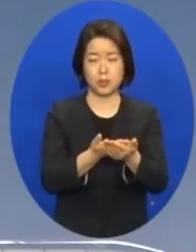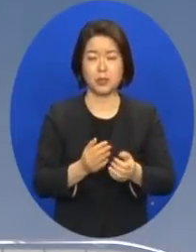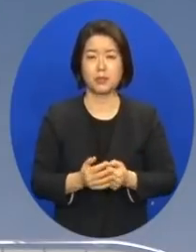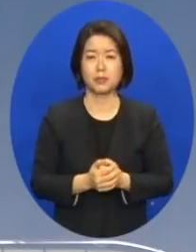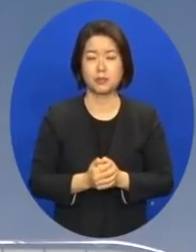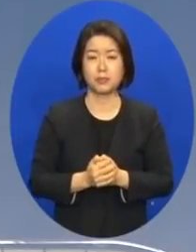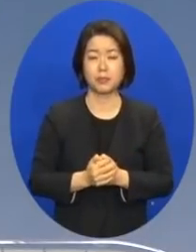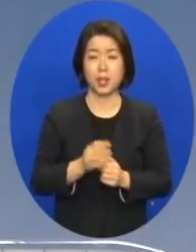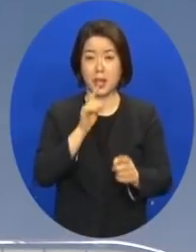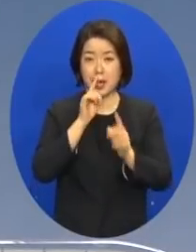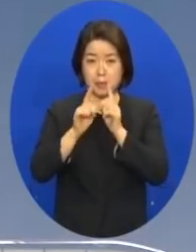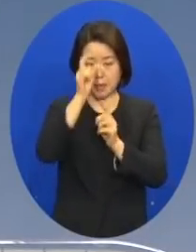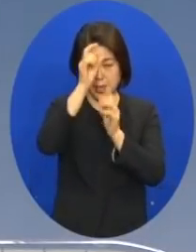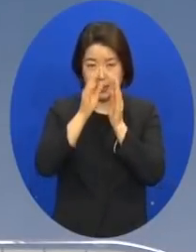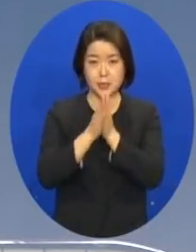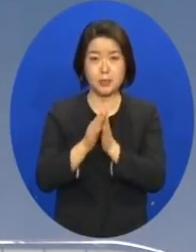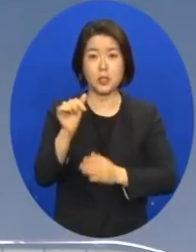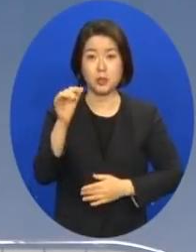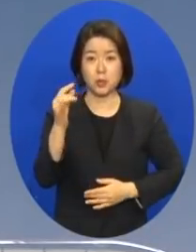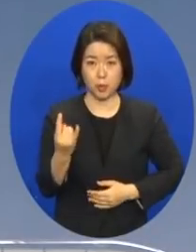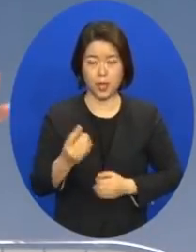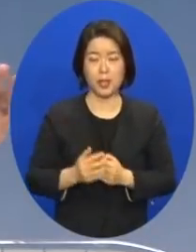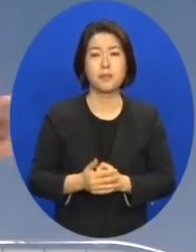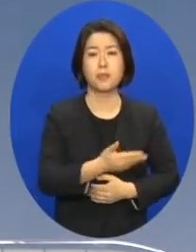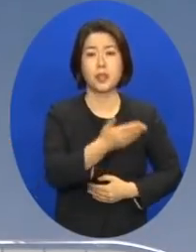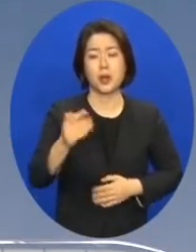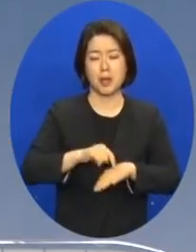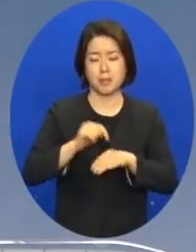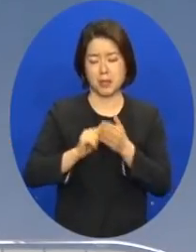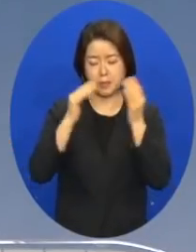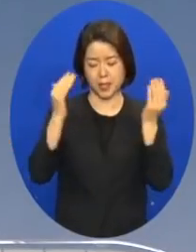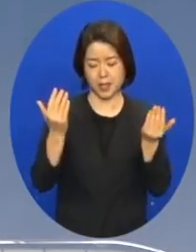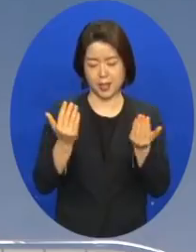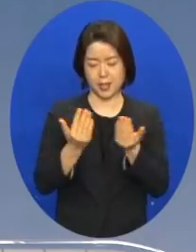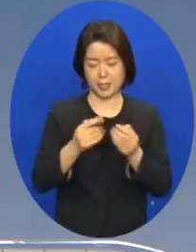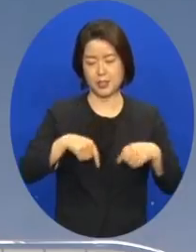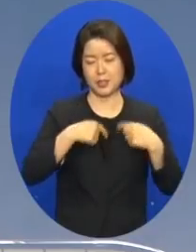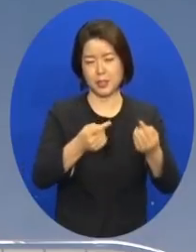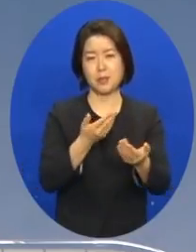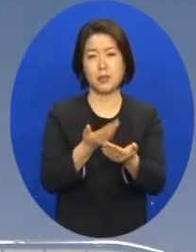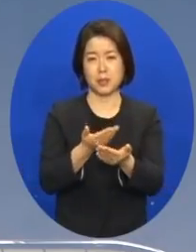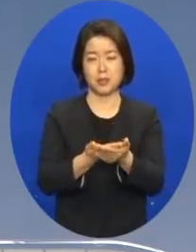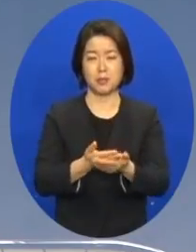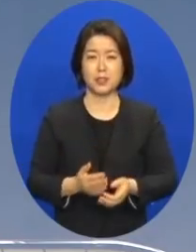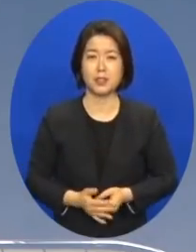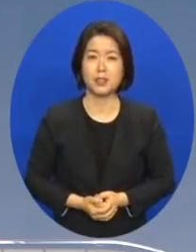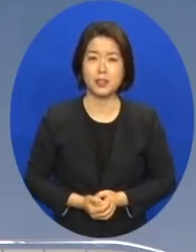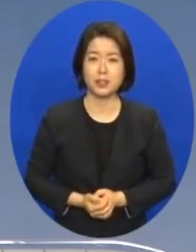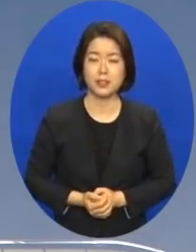말씀 기도회에 꼭 여러분들 전심을 다해 참여해 주시기 바랍니다.